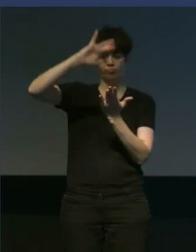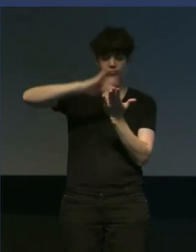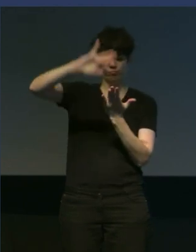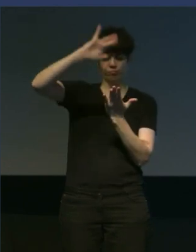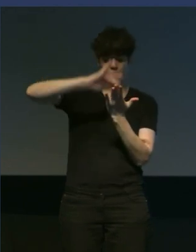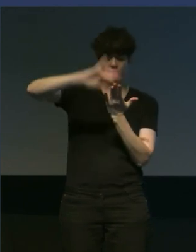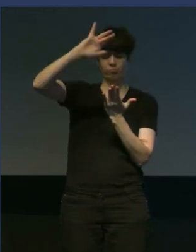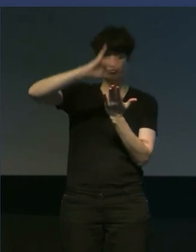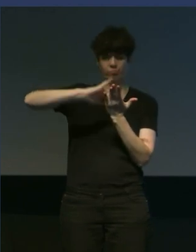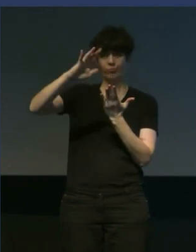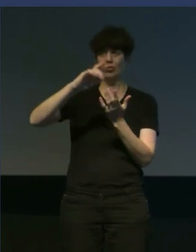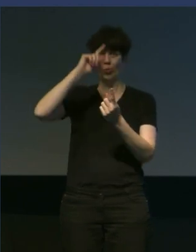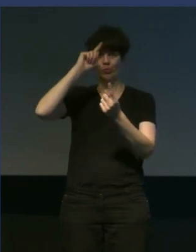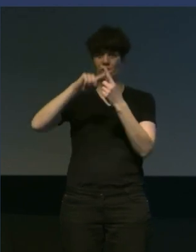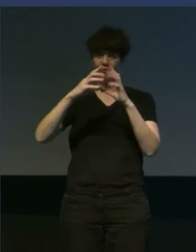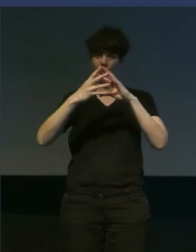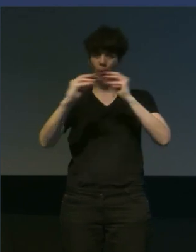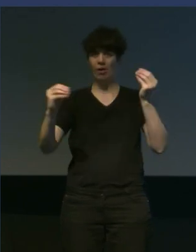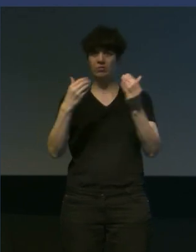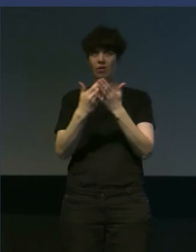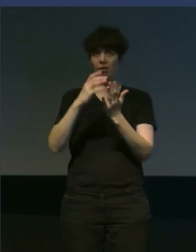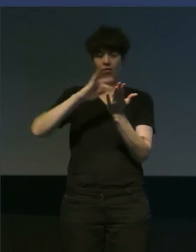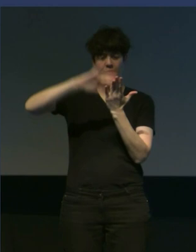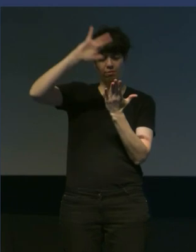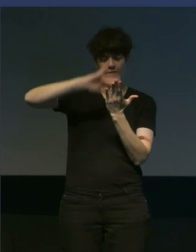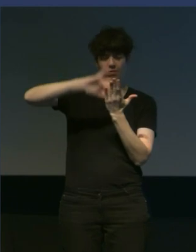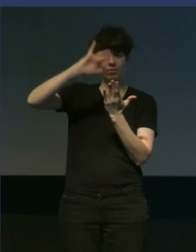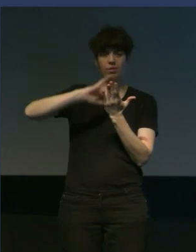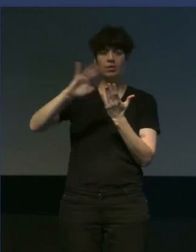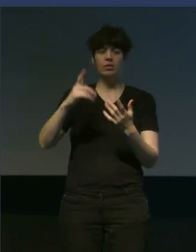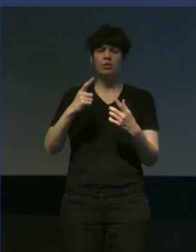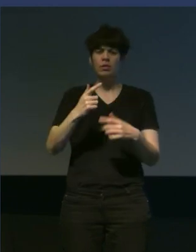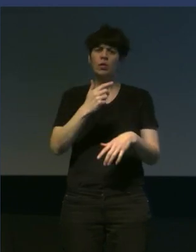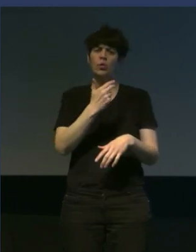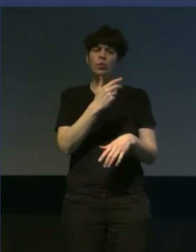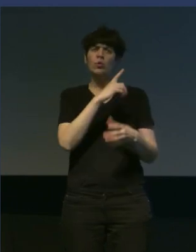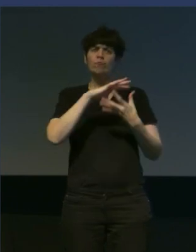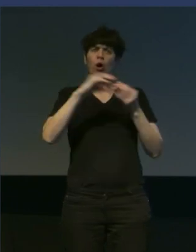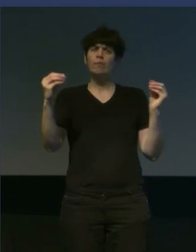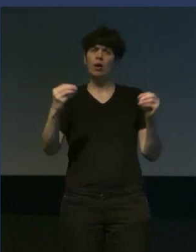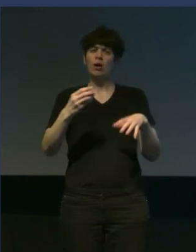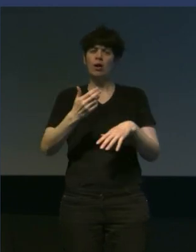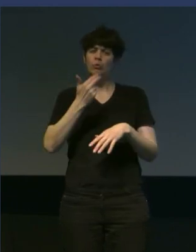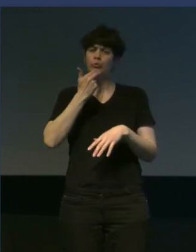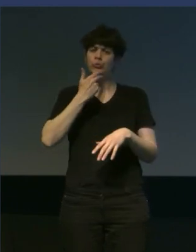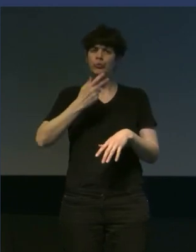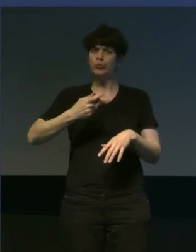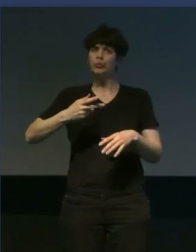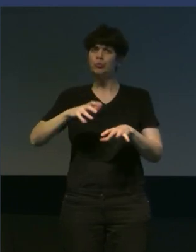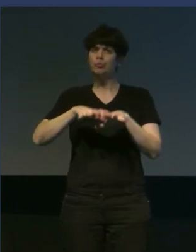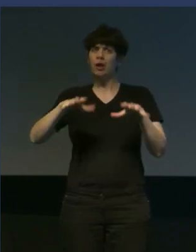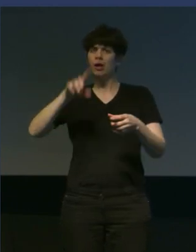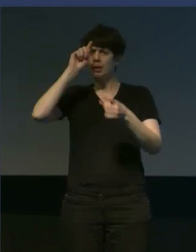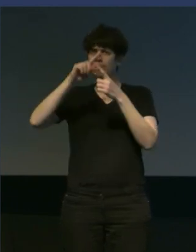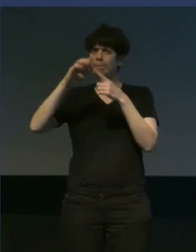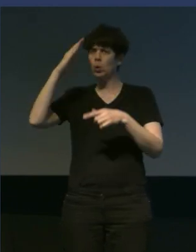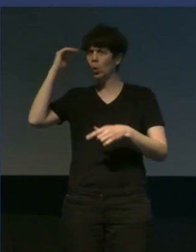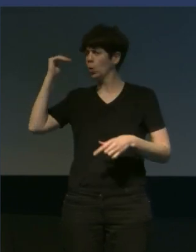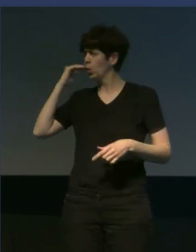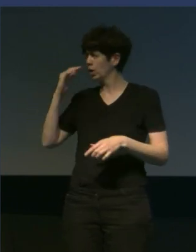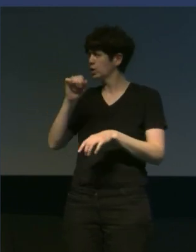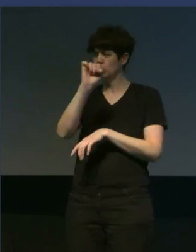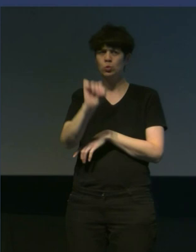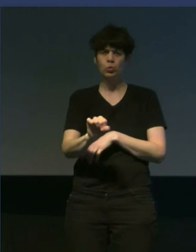le but du format, sachant que c'est un format qui est beaucoup utilisé en Corée du Sud, que beaucoup de jeunes en France lisent, qui s'appelle le